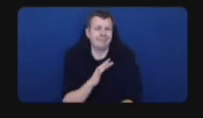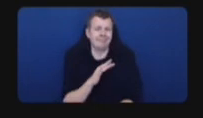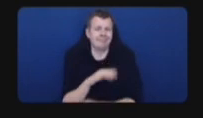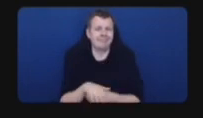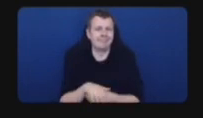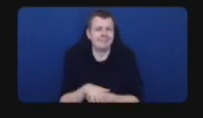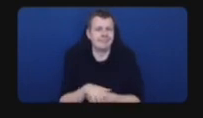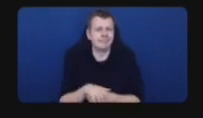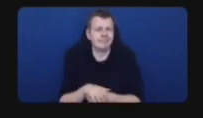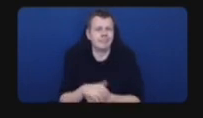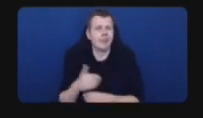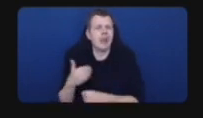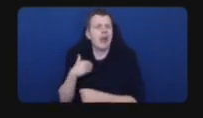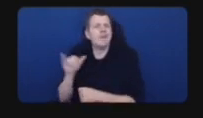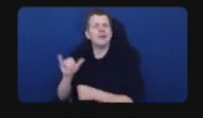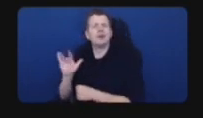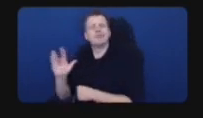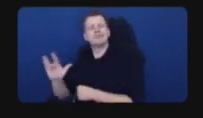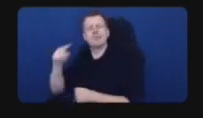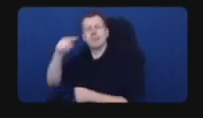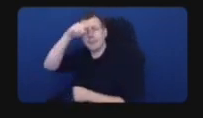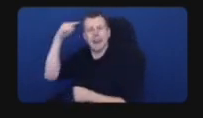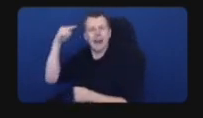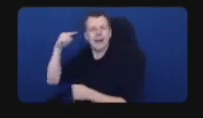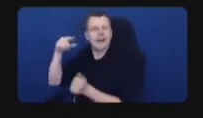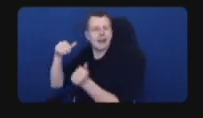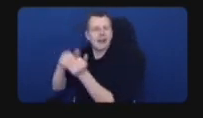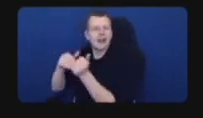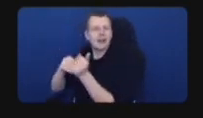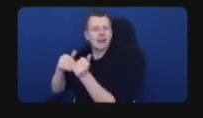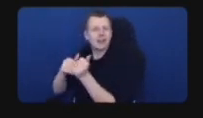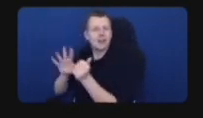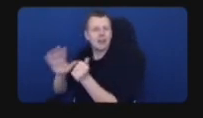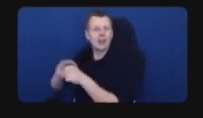1800-232-0233来找你们的附近的地方。